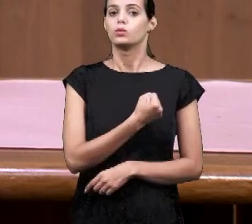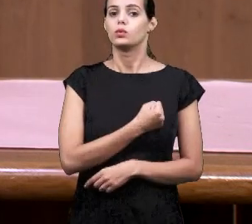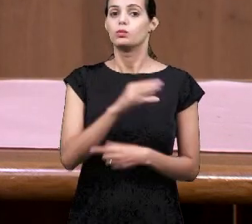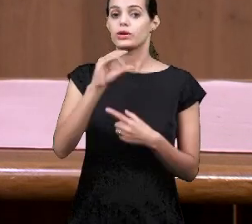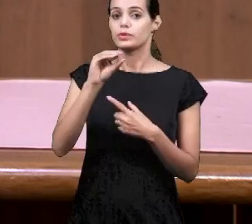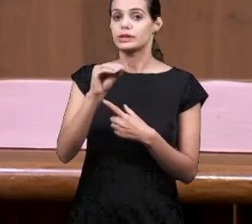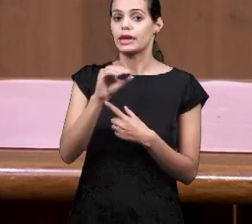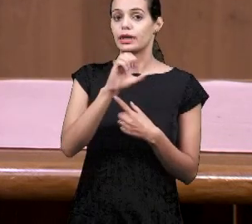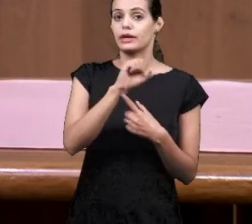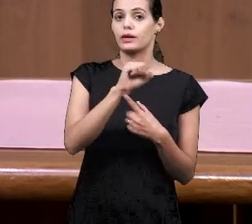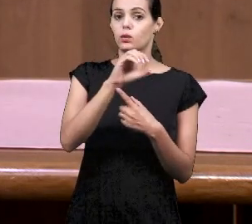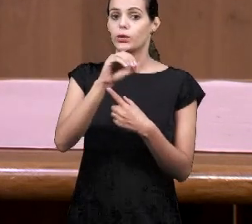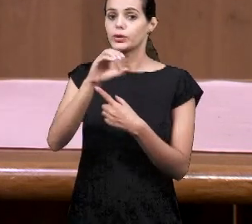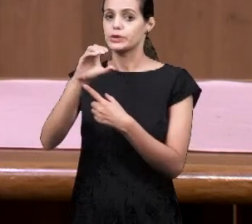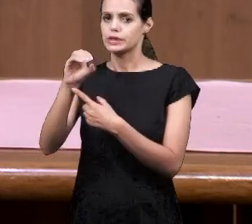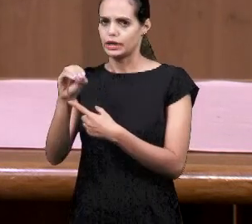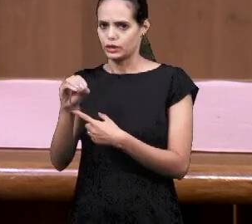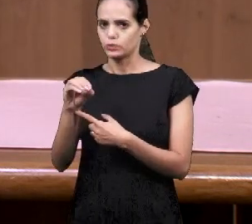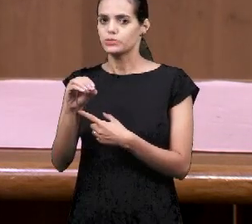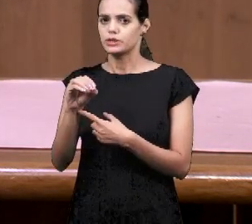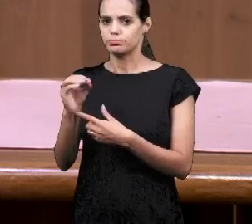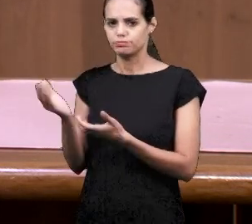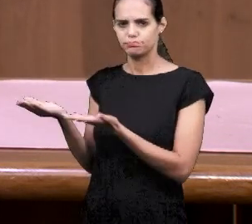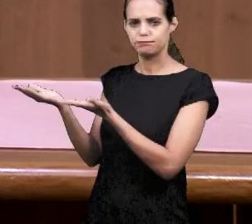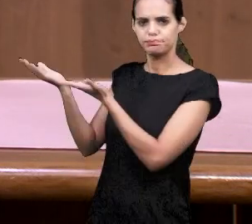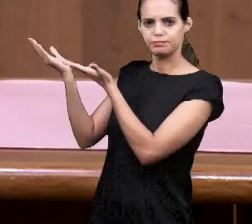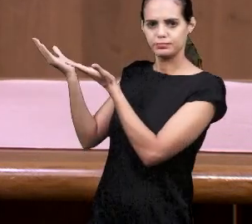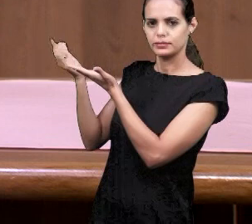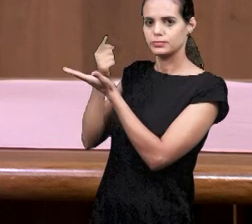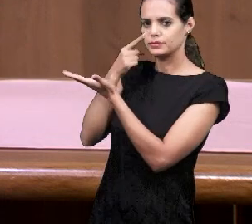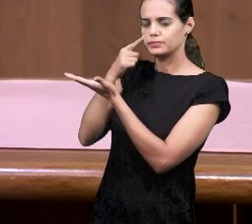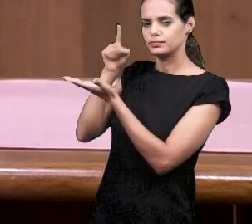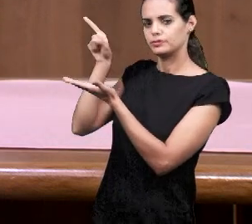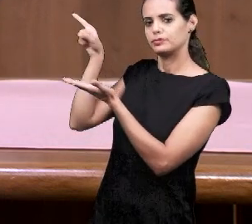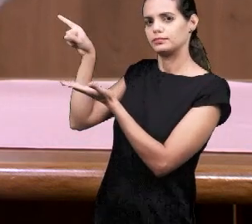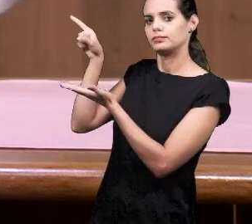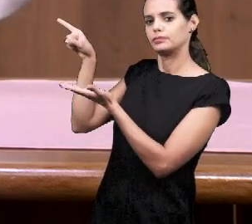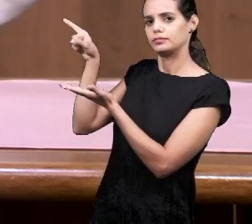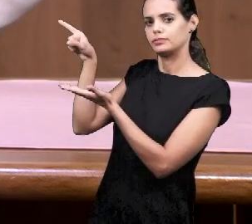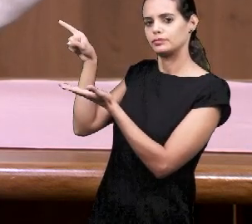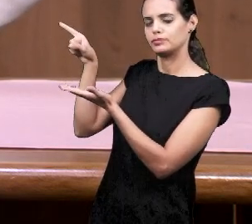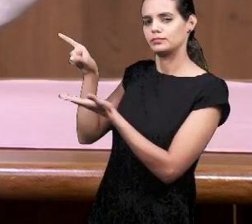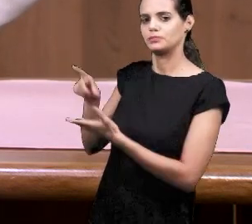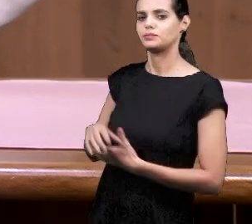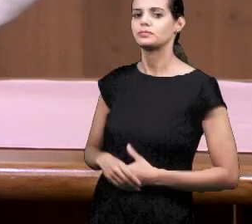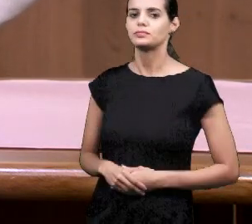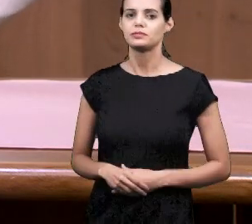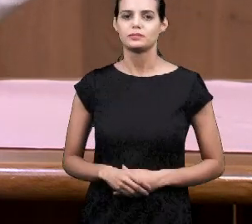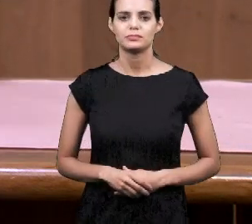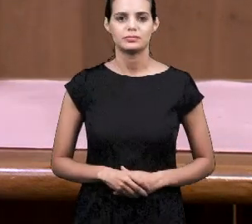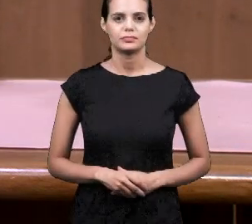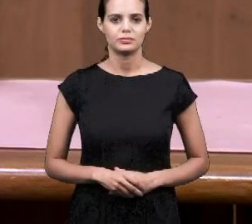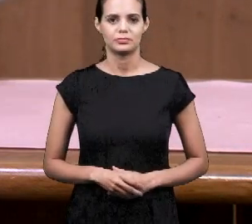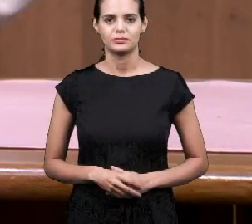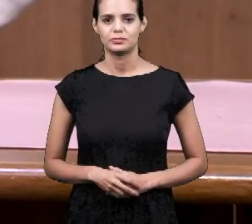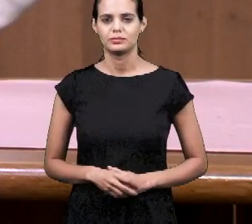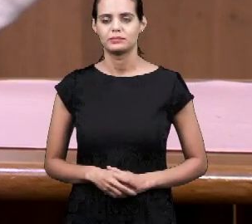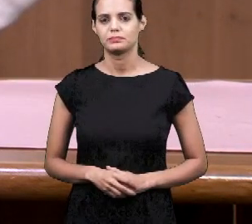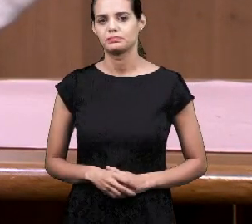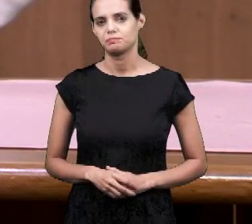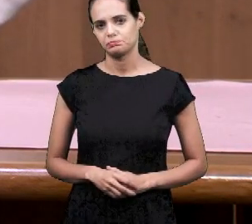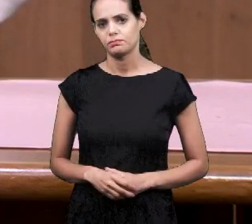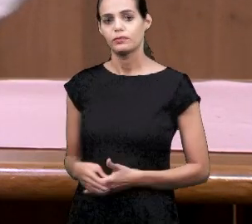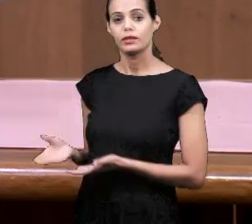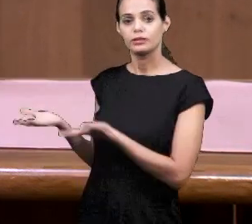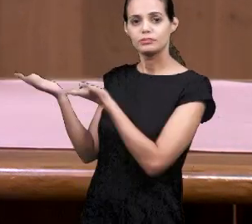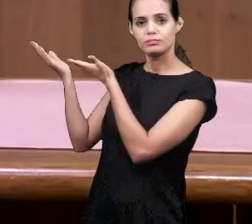d'évangéliser. Donc là, quelqu'un a besoin, vous pouvez donner ce numéro 0800 707 376.